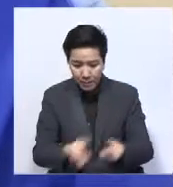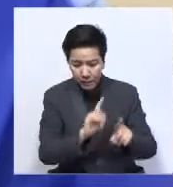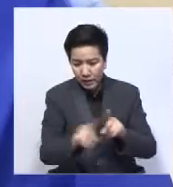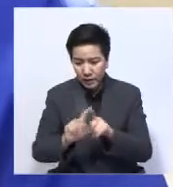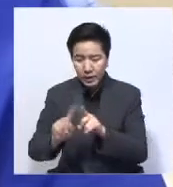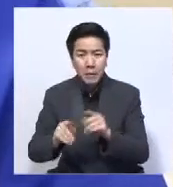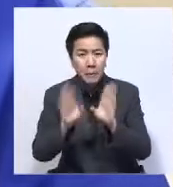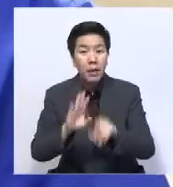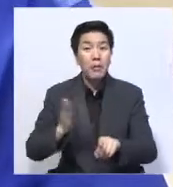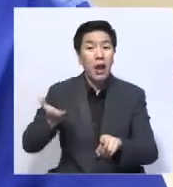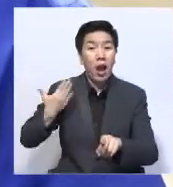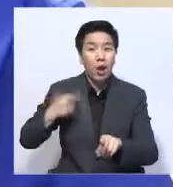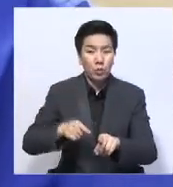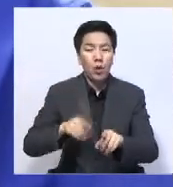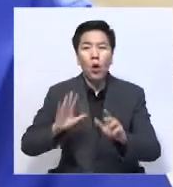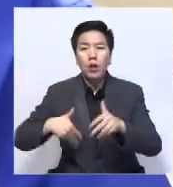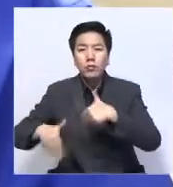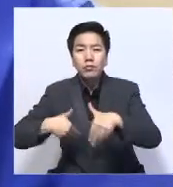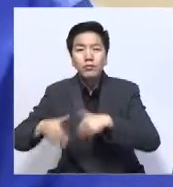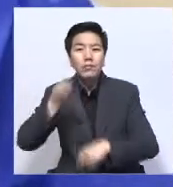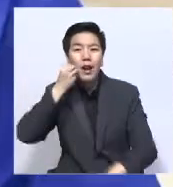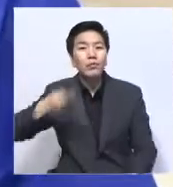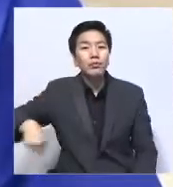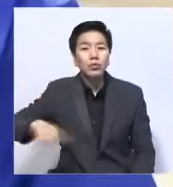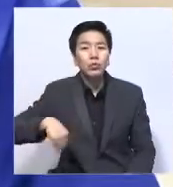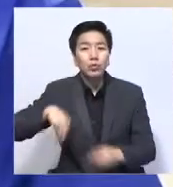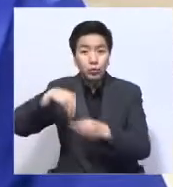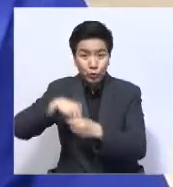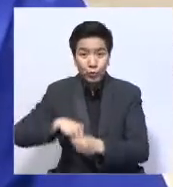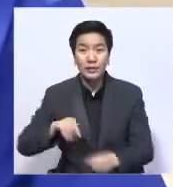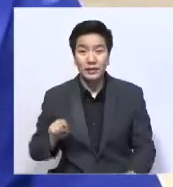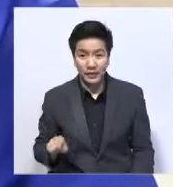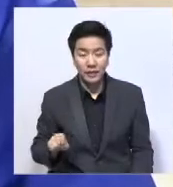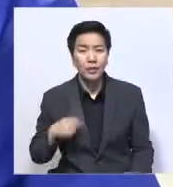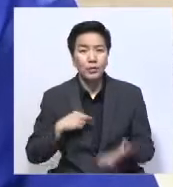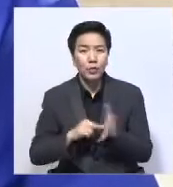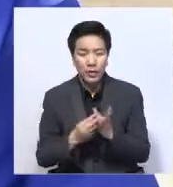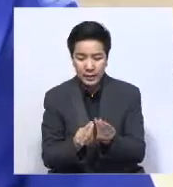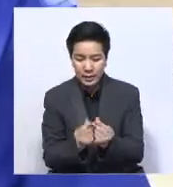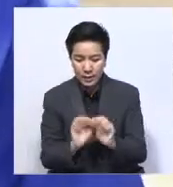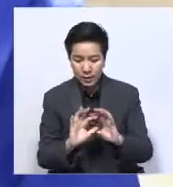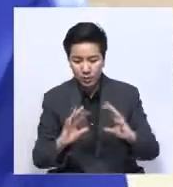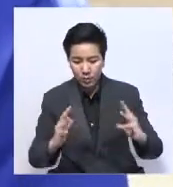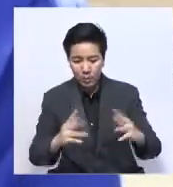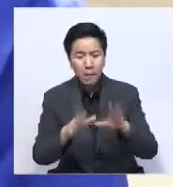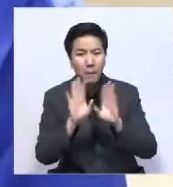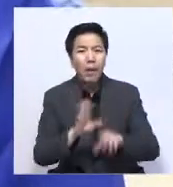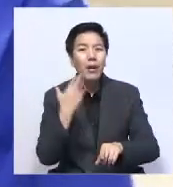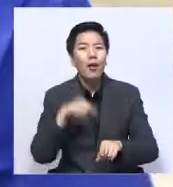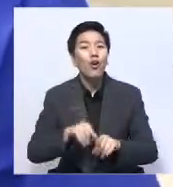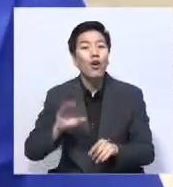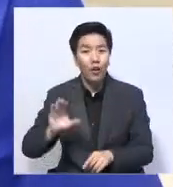ครับทั้งประเภทดั้งเดิมก็คือชาวบ้านที่อาศัยอยู่ในแสนสุขเนี่ยส่วนใหญ่กองทรายเหล่านี้ก็จะเป็นกองแบบดั้งเดิมนะ